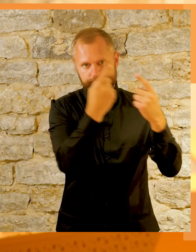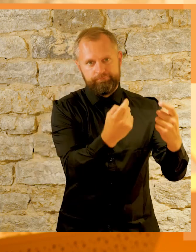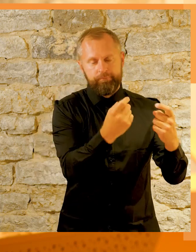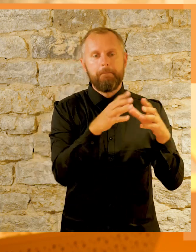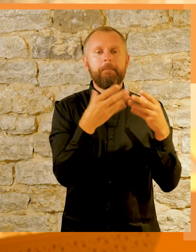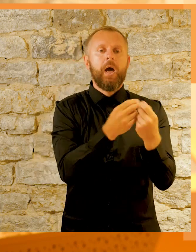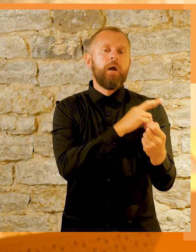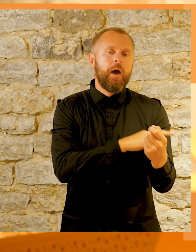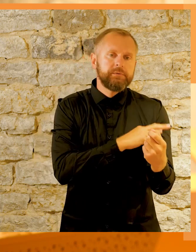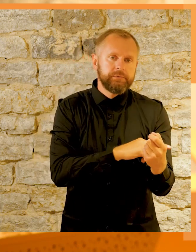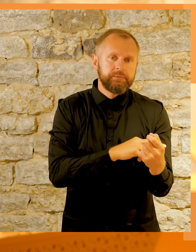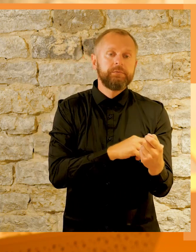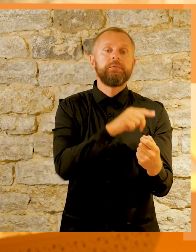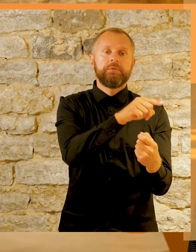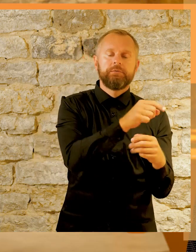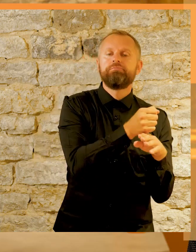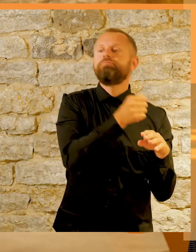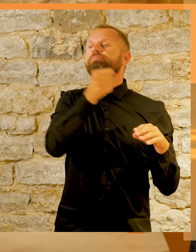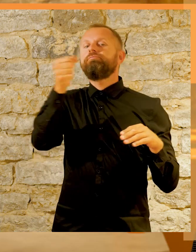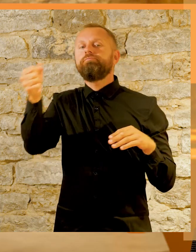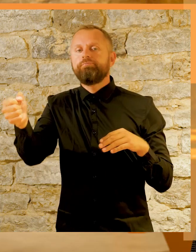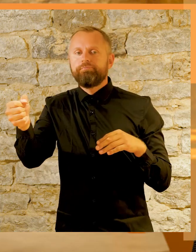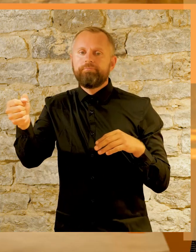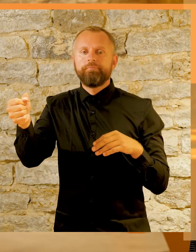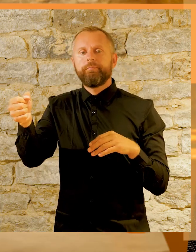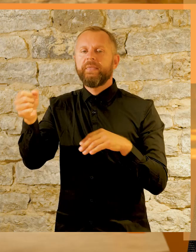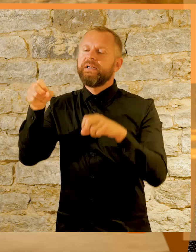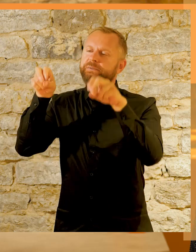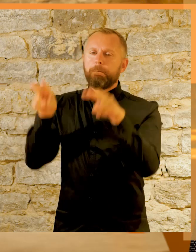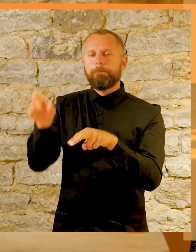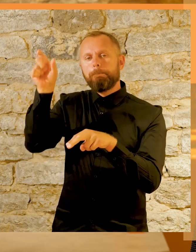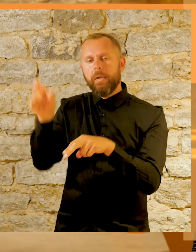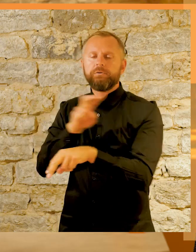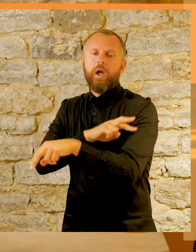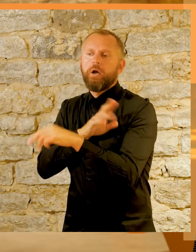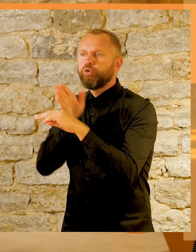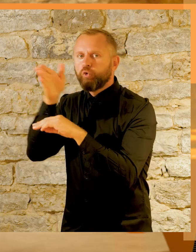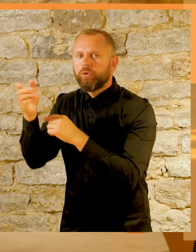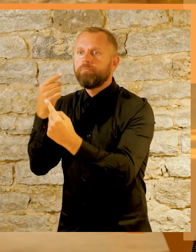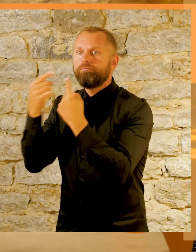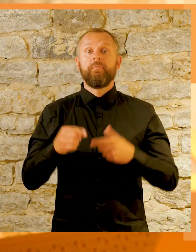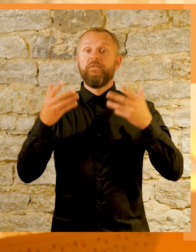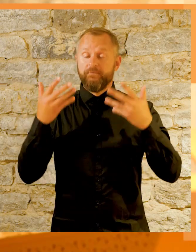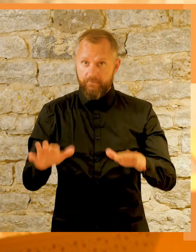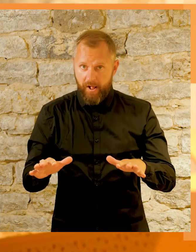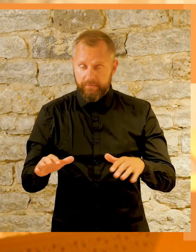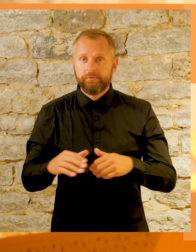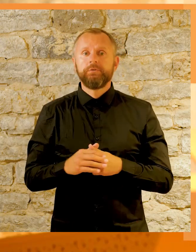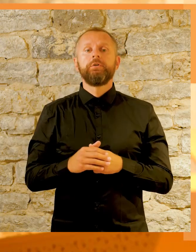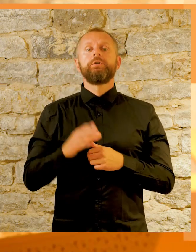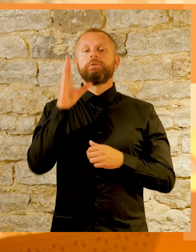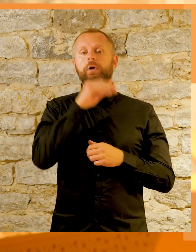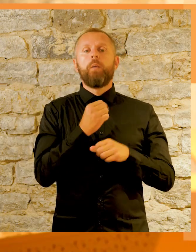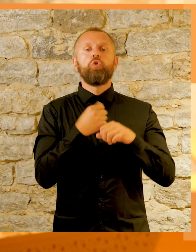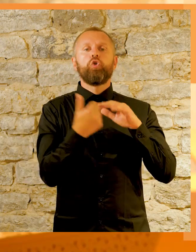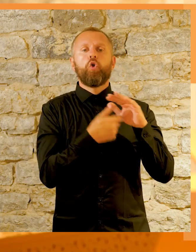vajadusel vastava arsti juurde. Peale seda saad sa minna Töötukassa kontorisse või kodulehele